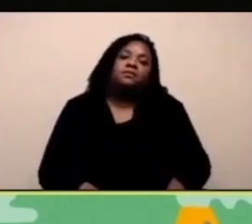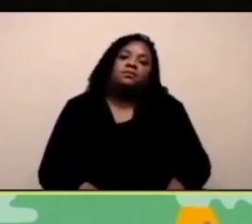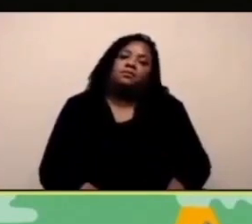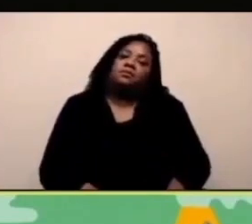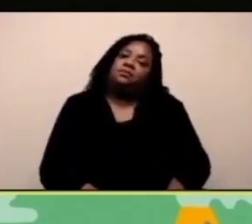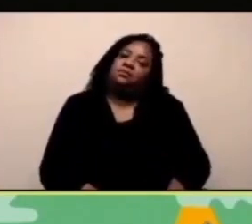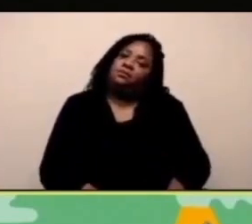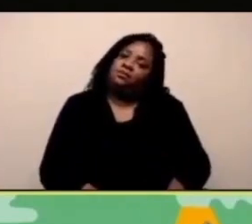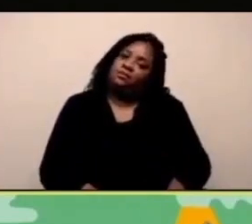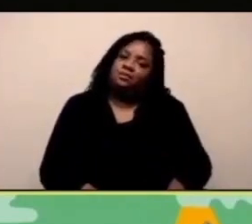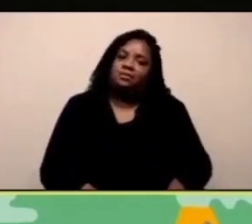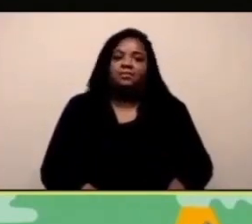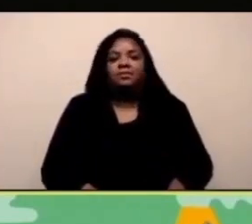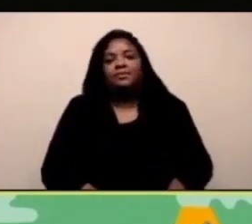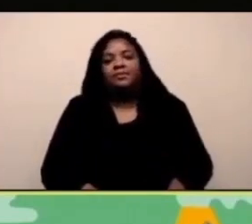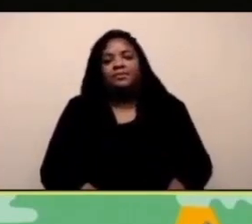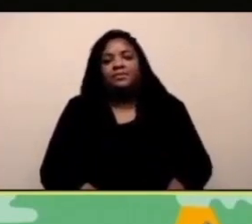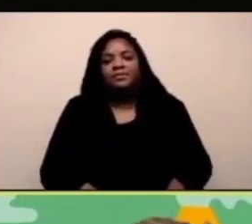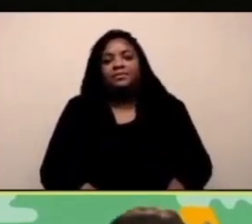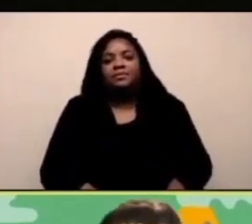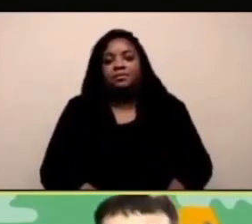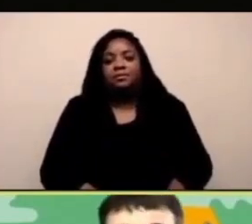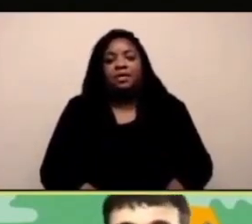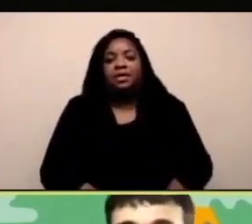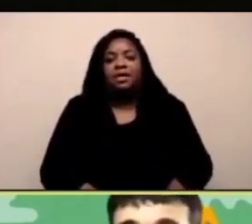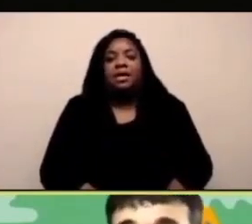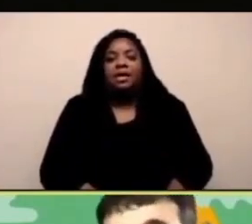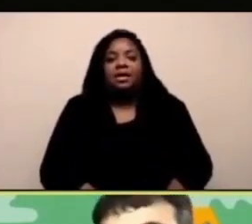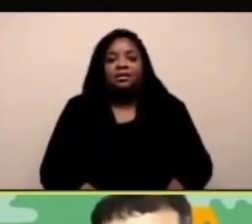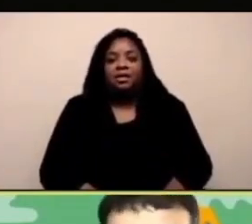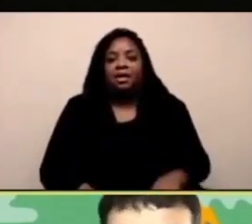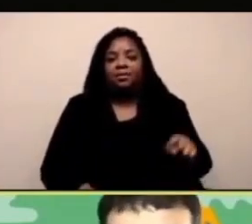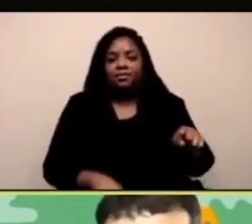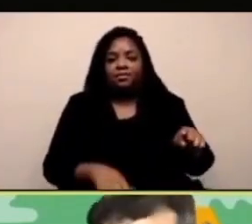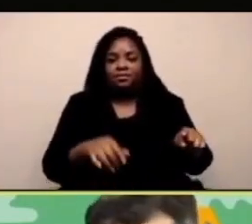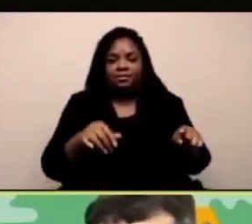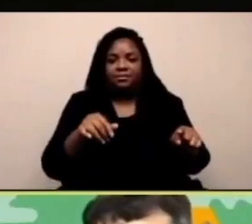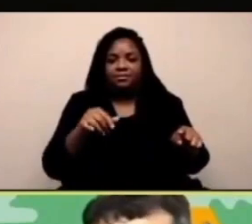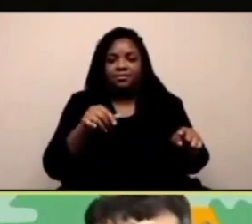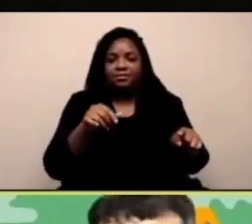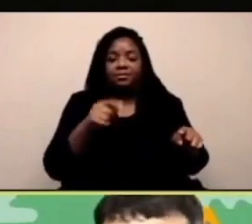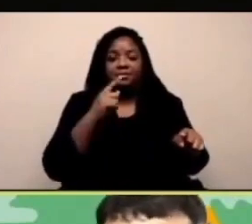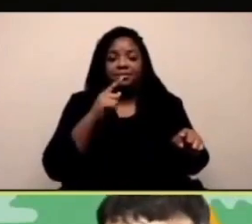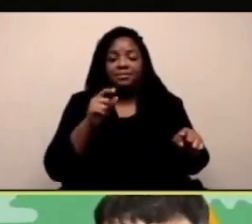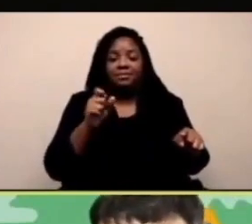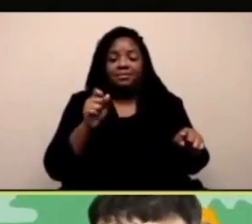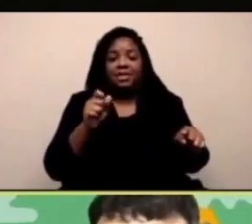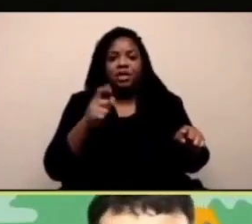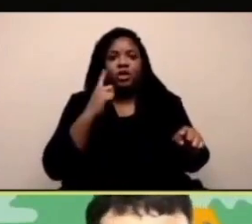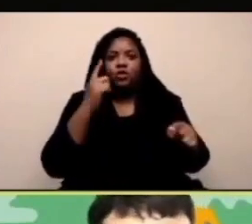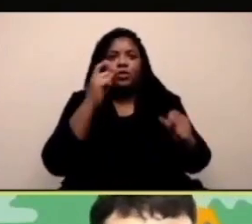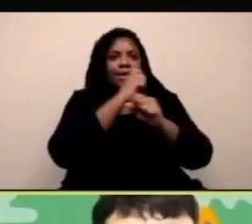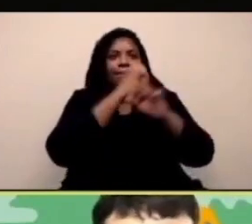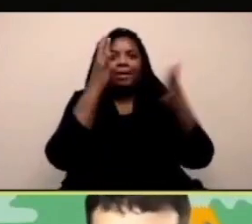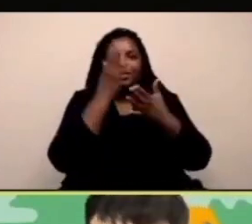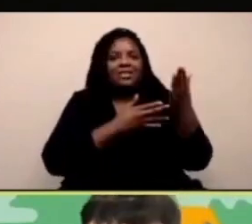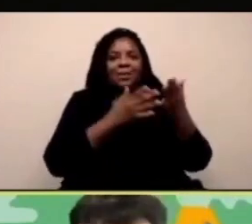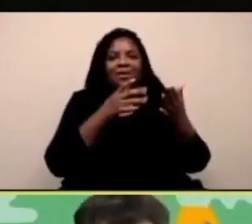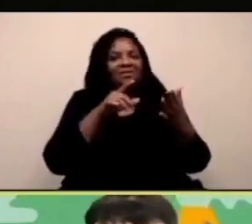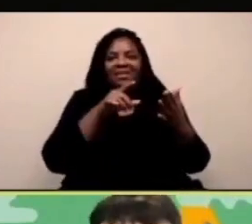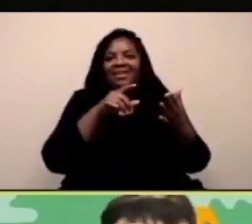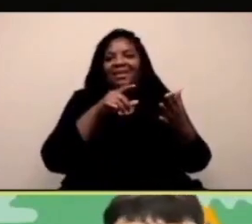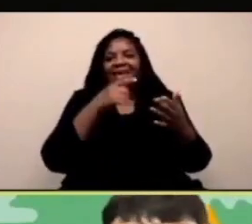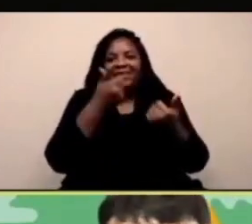例えばこういう風にあと鳥があとこちらの入ってくる後を食べようとしていますのでそう